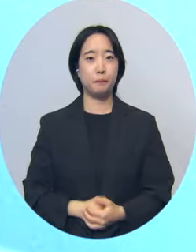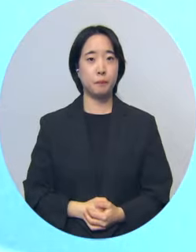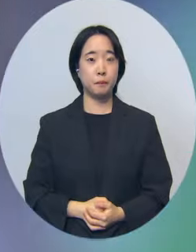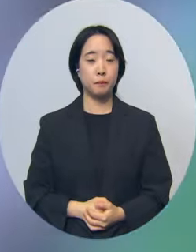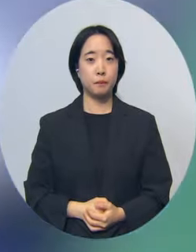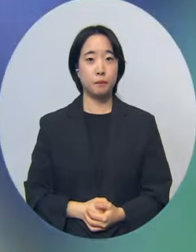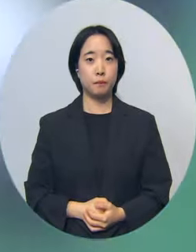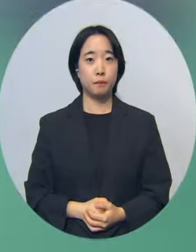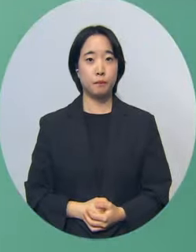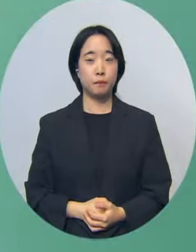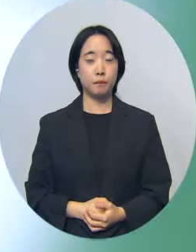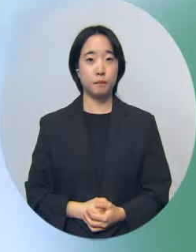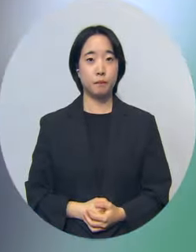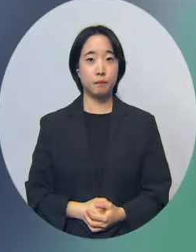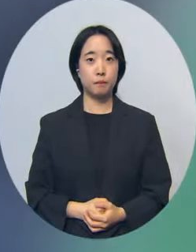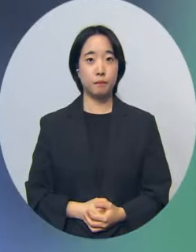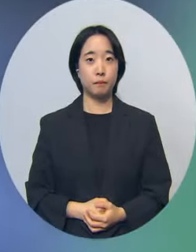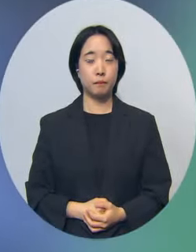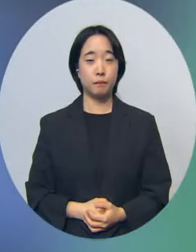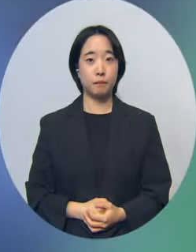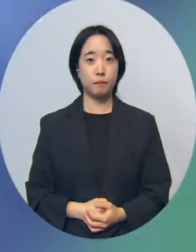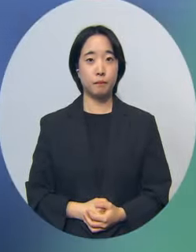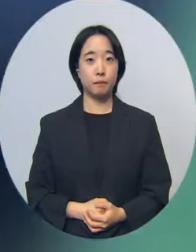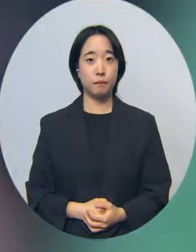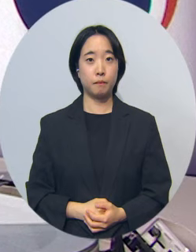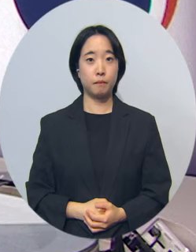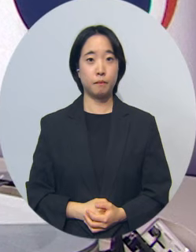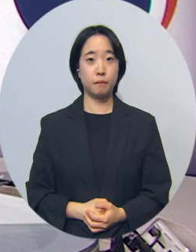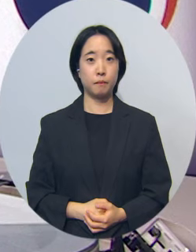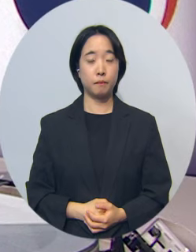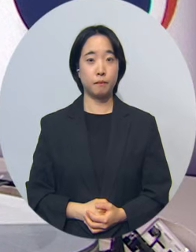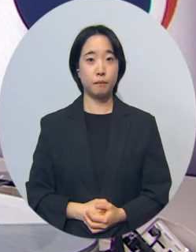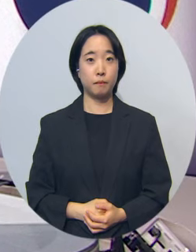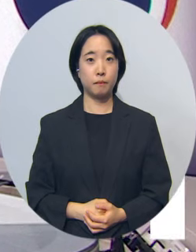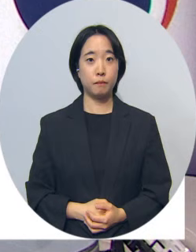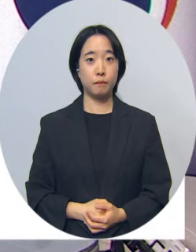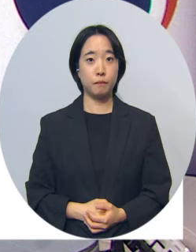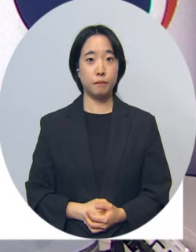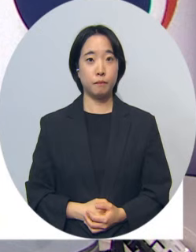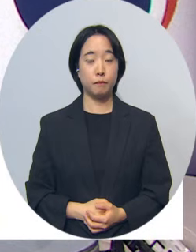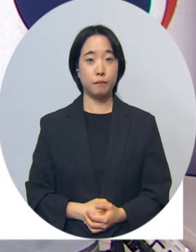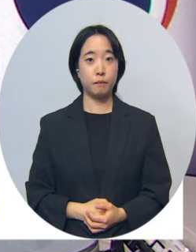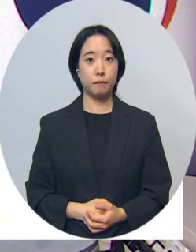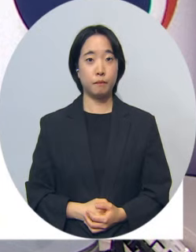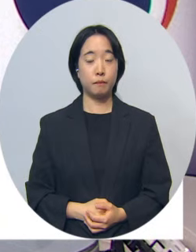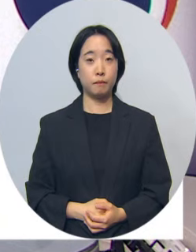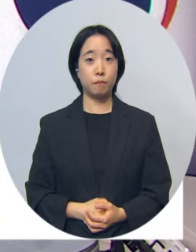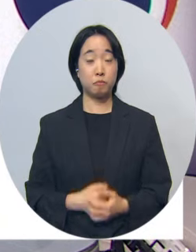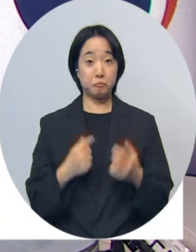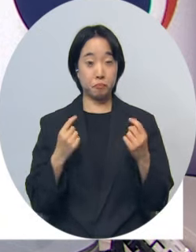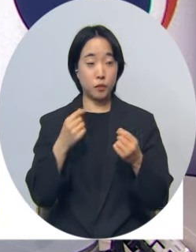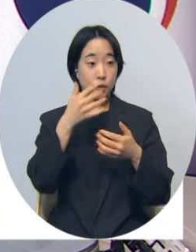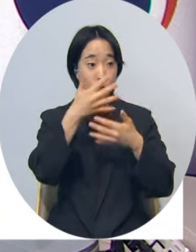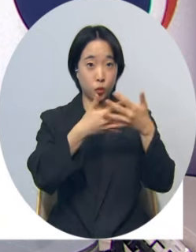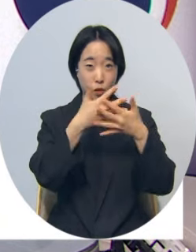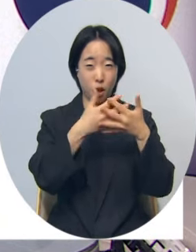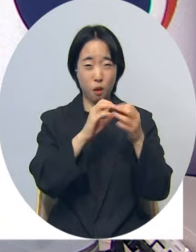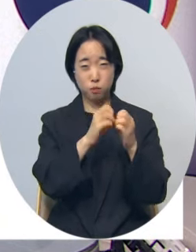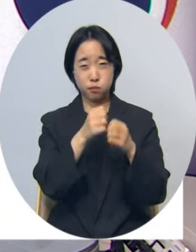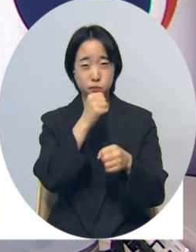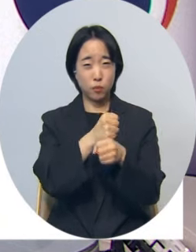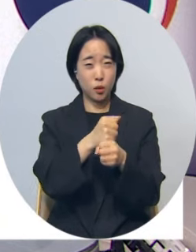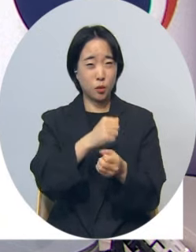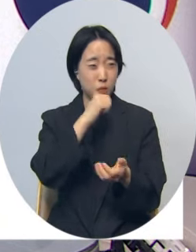개선이 시급해 보입니다. KTV 김찬규입니다. 네, 앞서 보신 것처럼 딥페이크 음란물로 인한